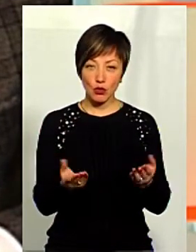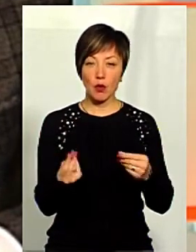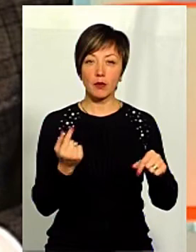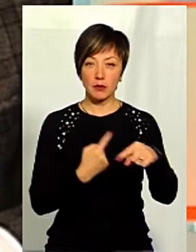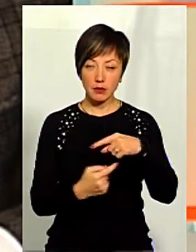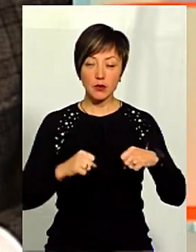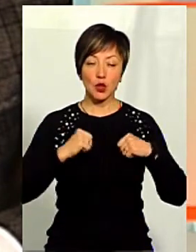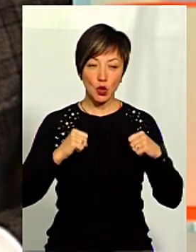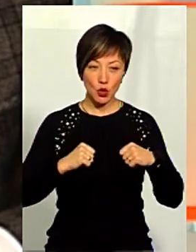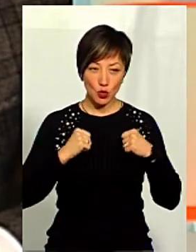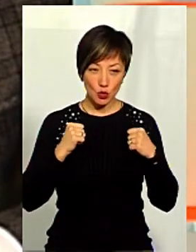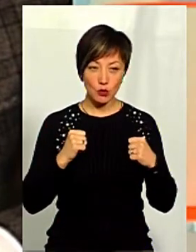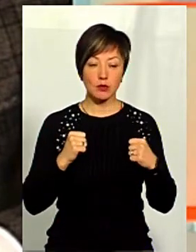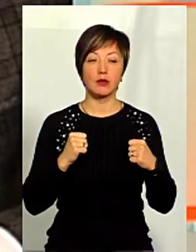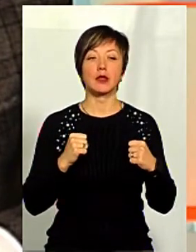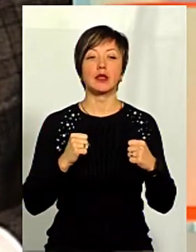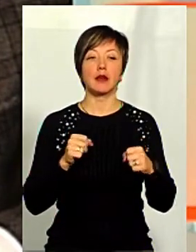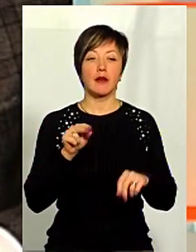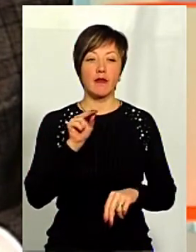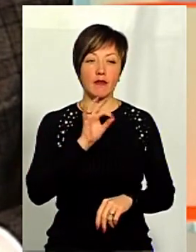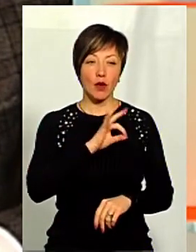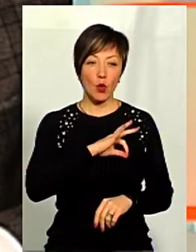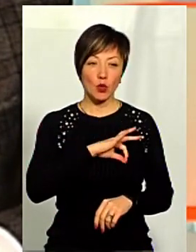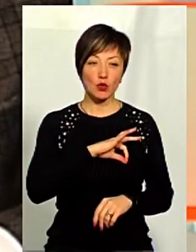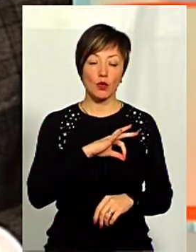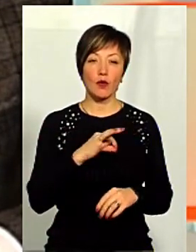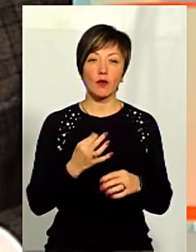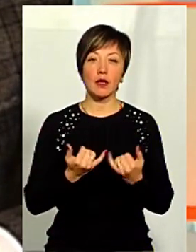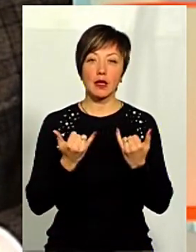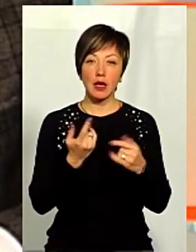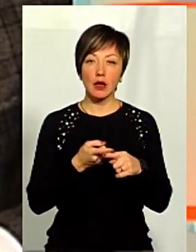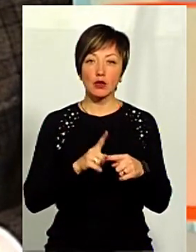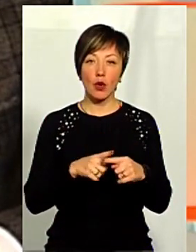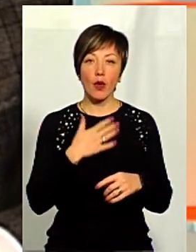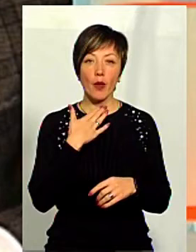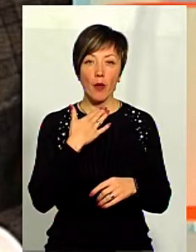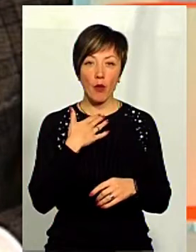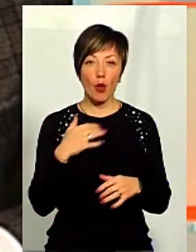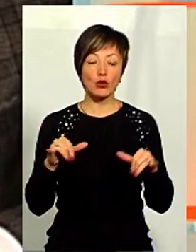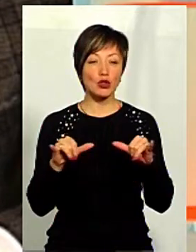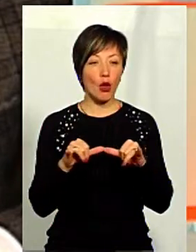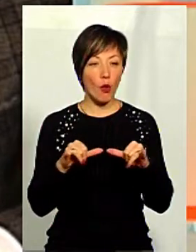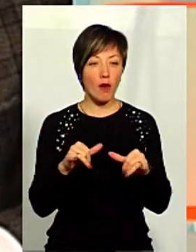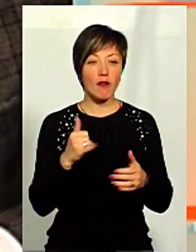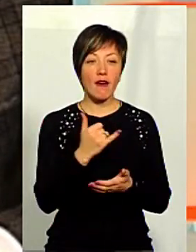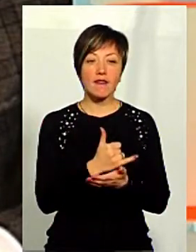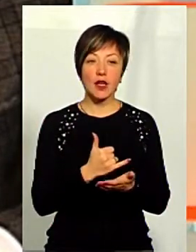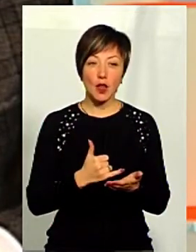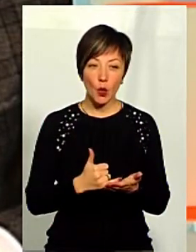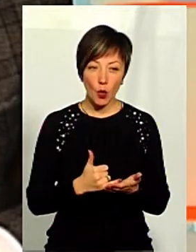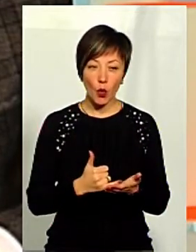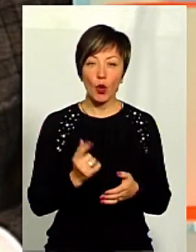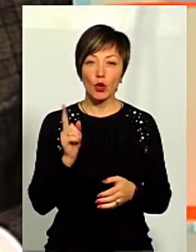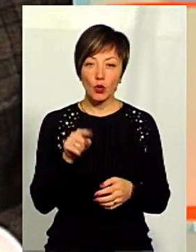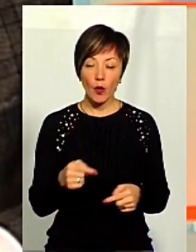підприємець сумлінний, він використовує для цього напою столове вино, то, звичайно, відповідно